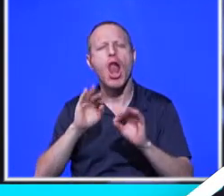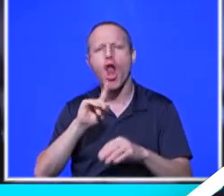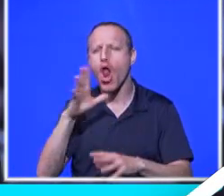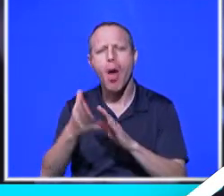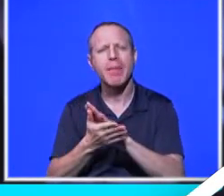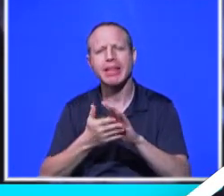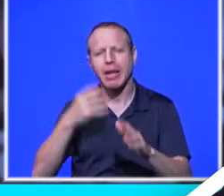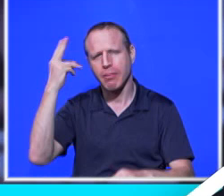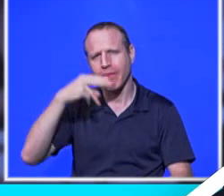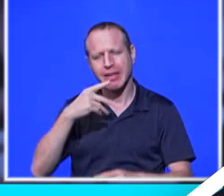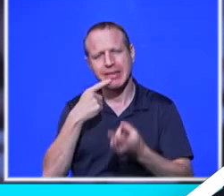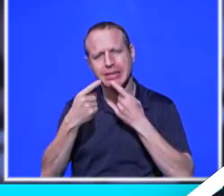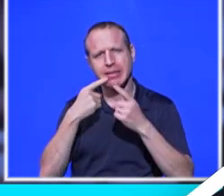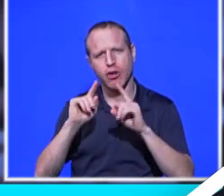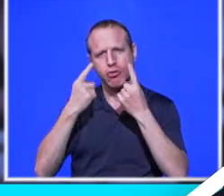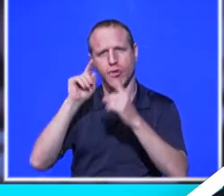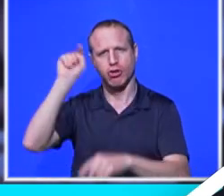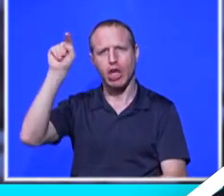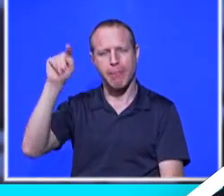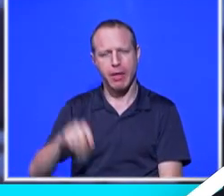להבין בכלל את השיח שמתחולל שם.